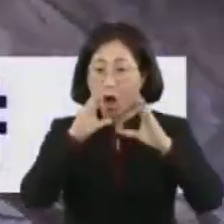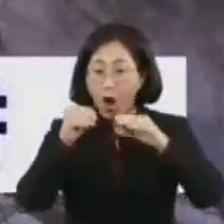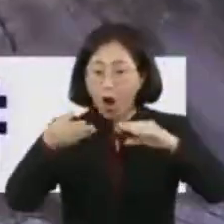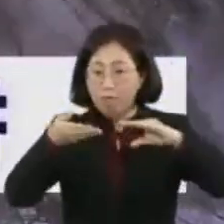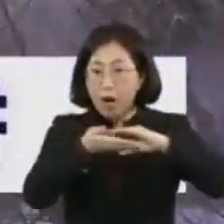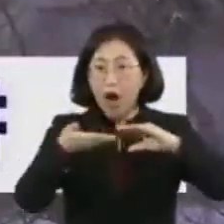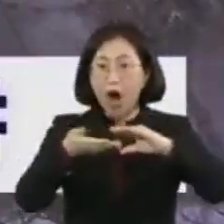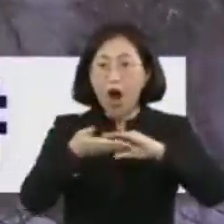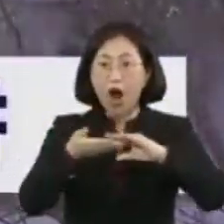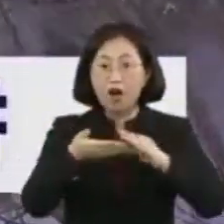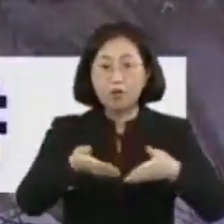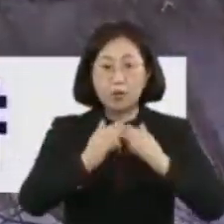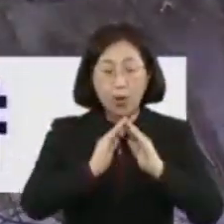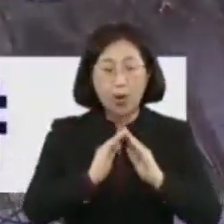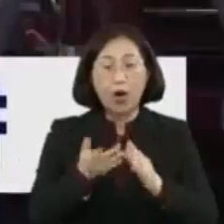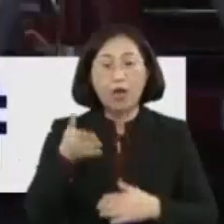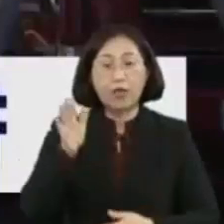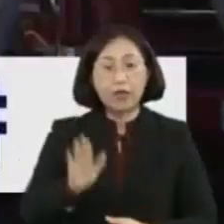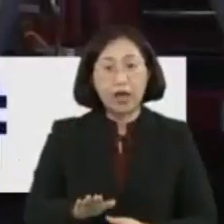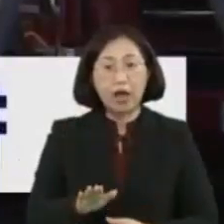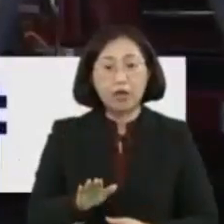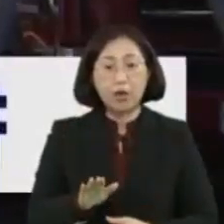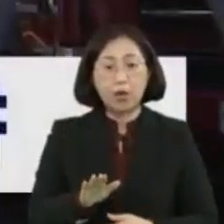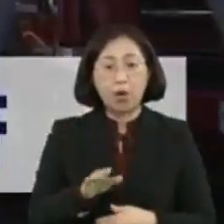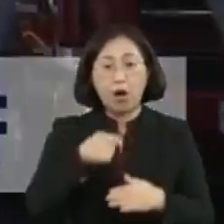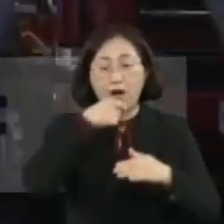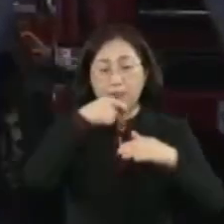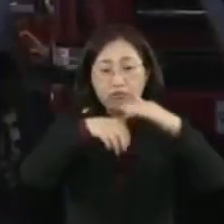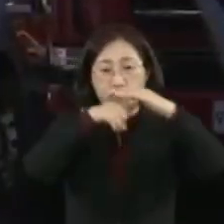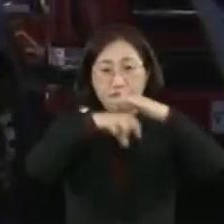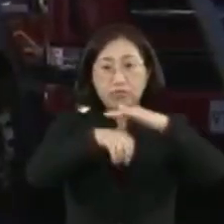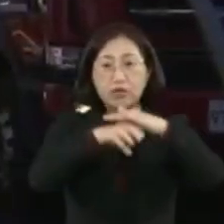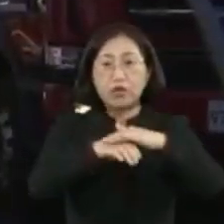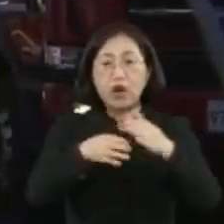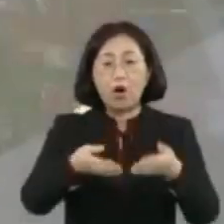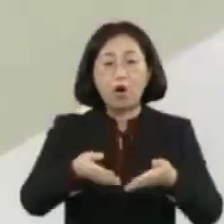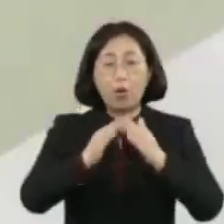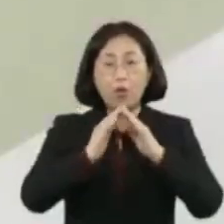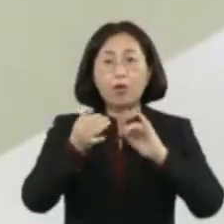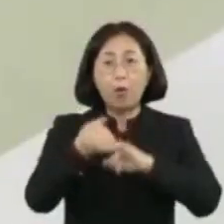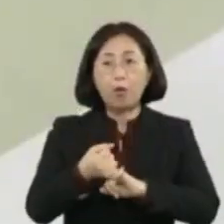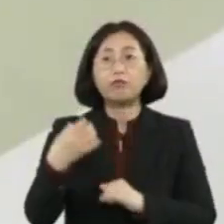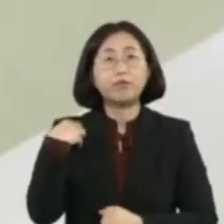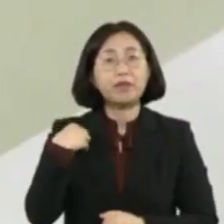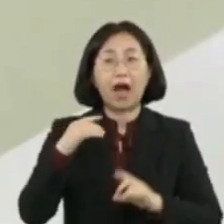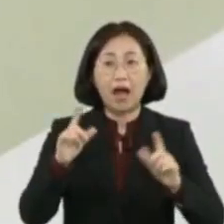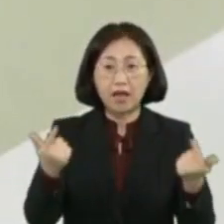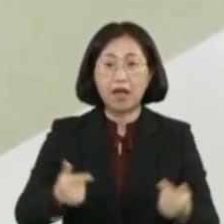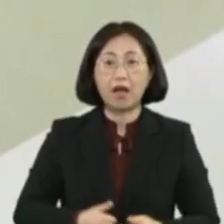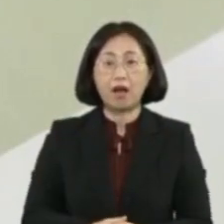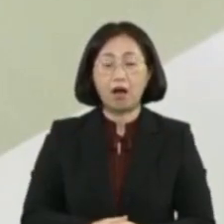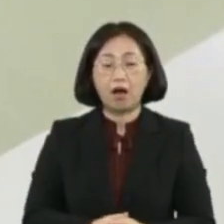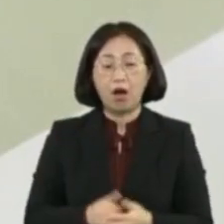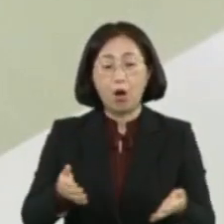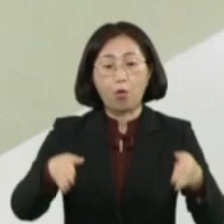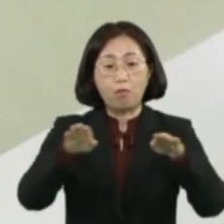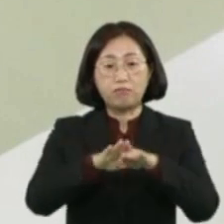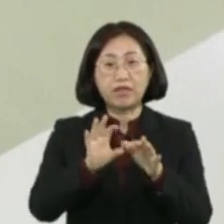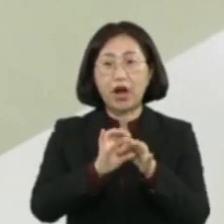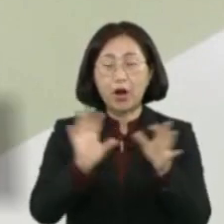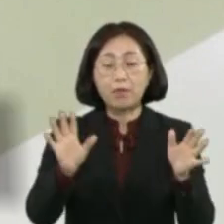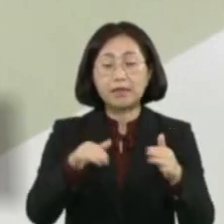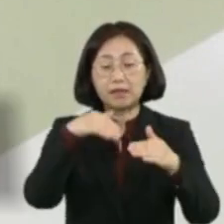샌드위치 패널로 지어졌는데도 스프링클러 의무 설치 대상이 아니라는 점입니다. 관련 법령상 건물 규모나 자재와